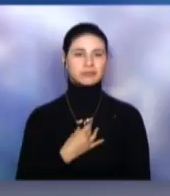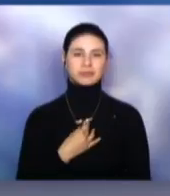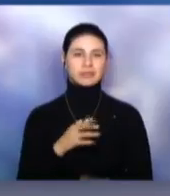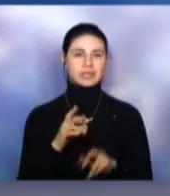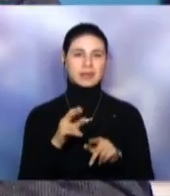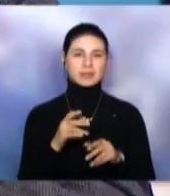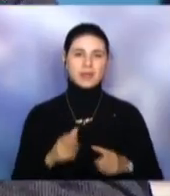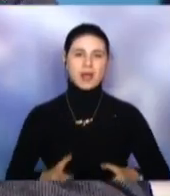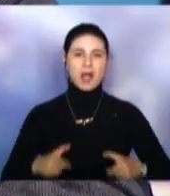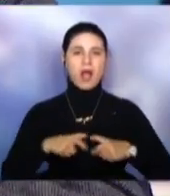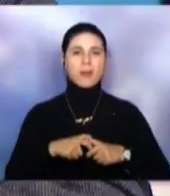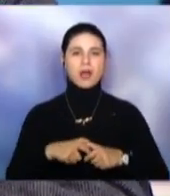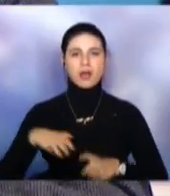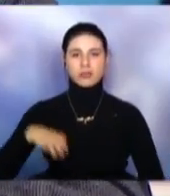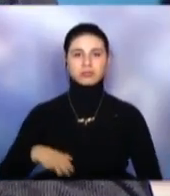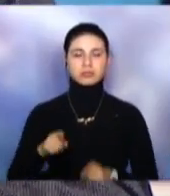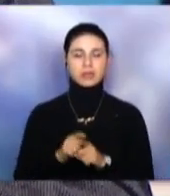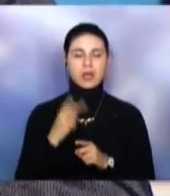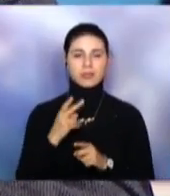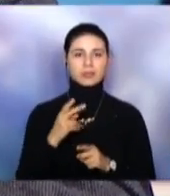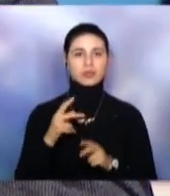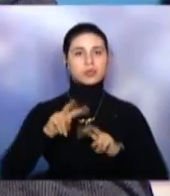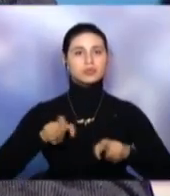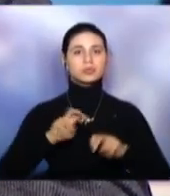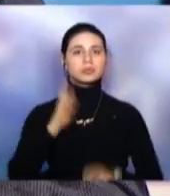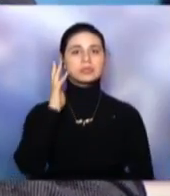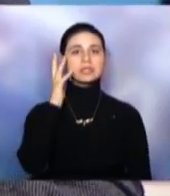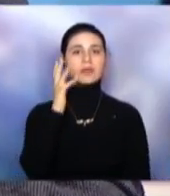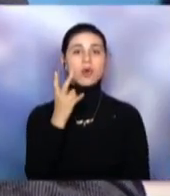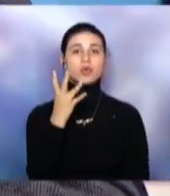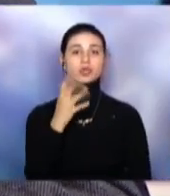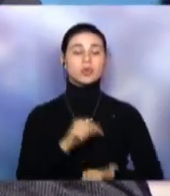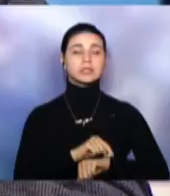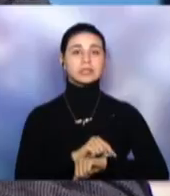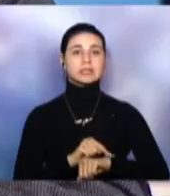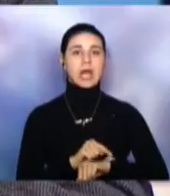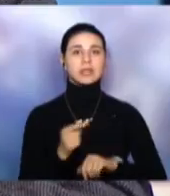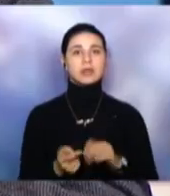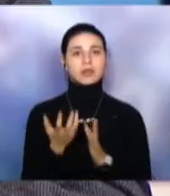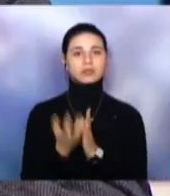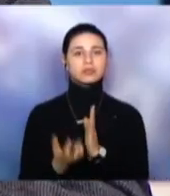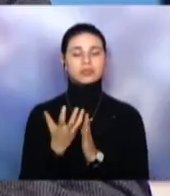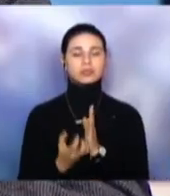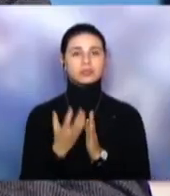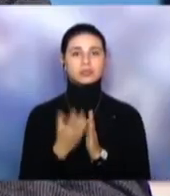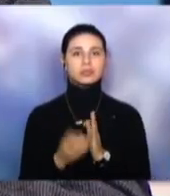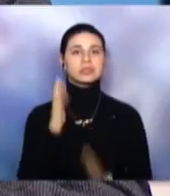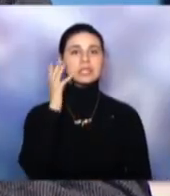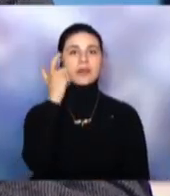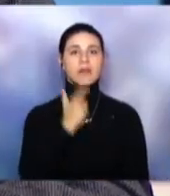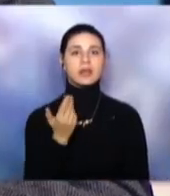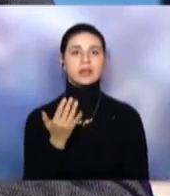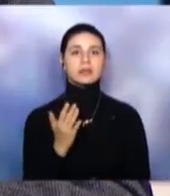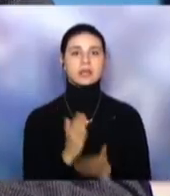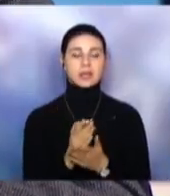არა, გადამწყვეტი მნიშვნელობა ამას არ აქვს. ერთია გადამწყვეტი, რომ ეს 24 საათის განმავლობაში რეგულარულად ზომავს ეს აპარატი წნევას